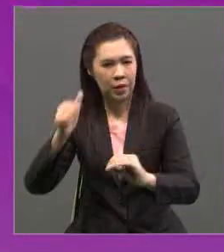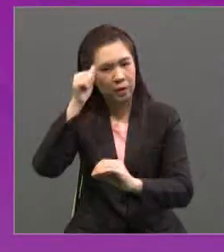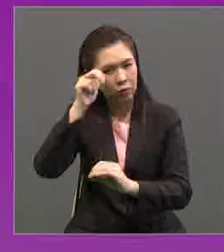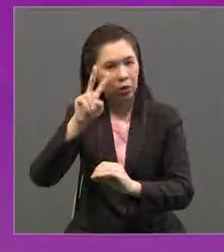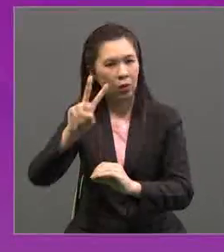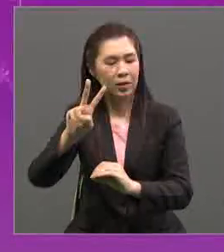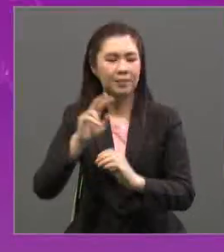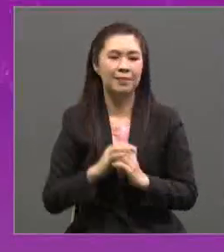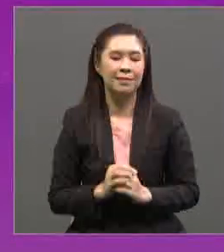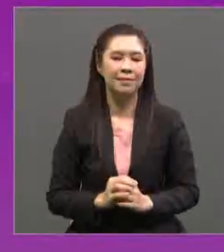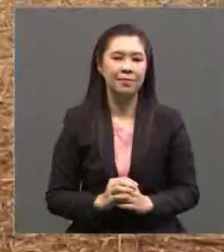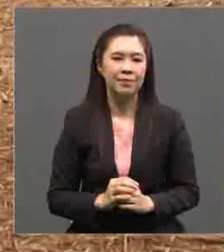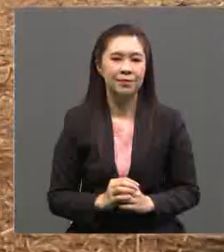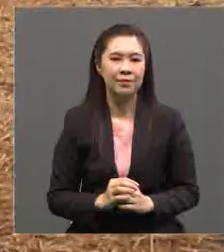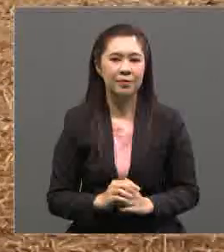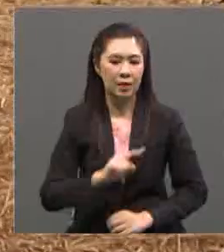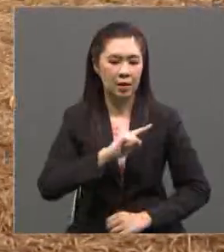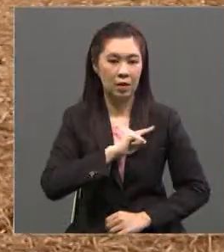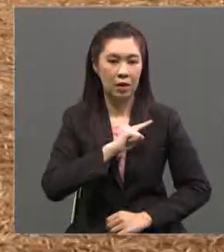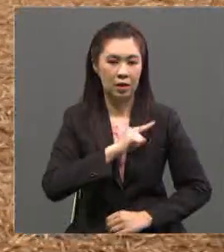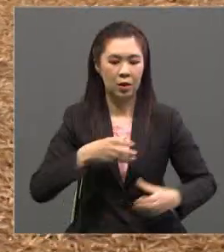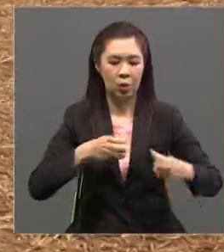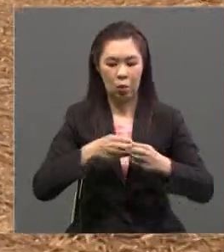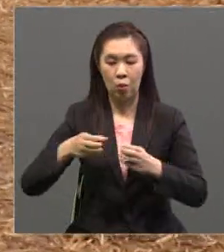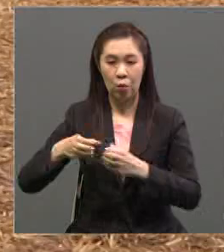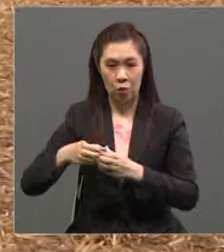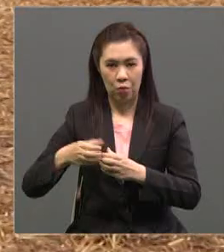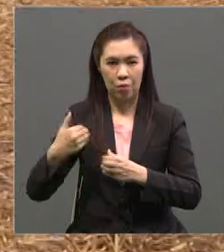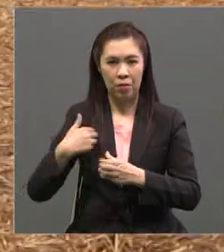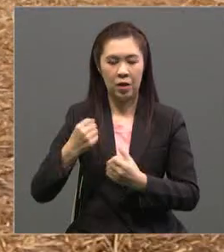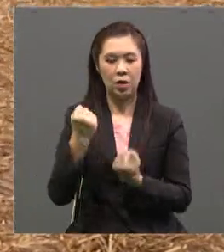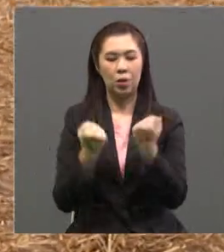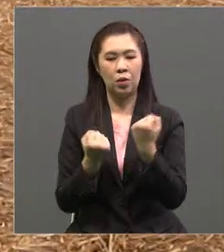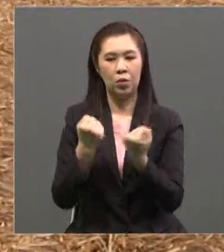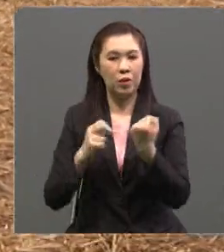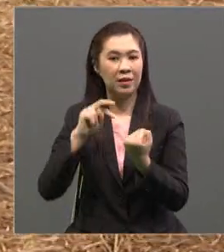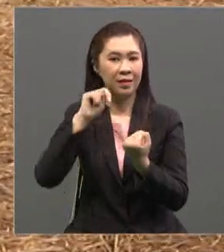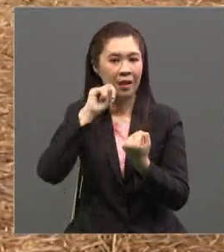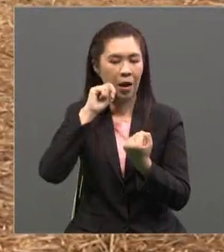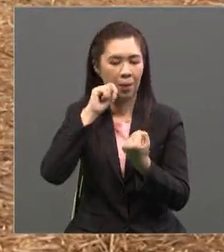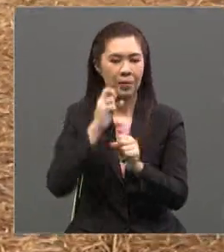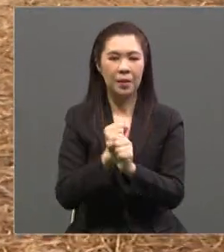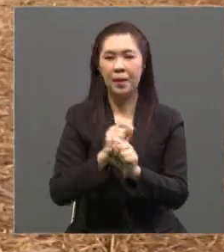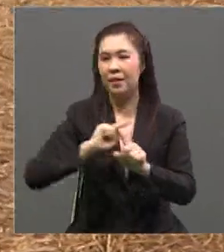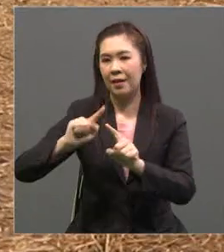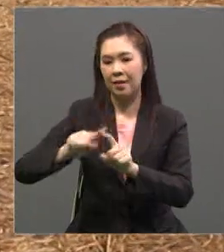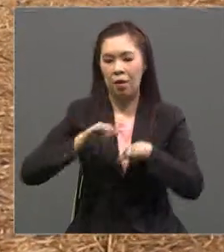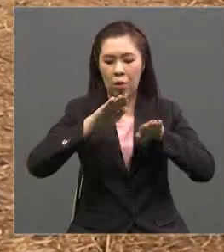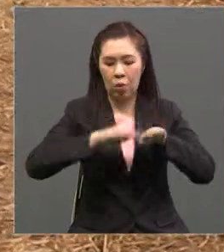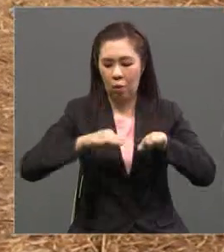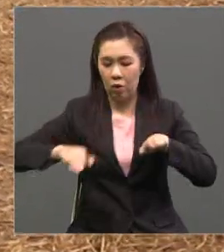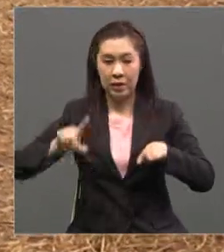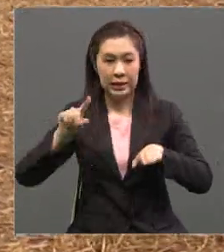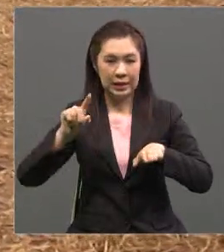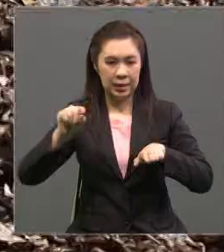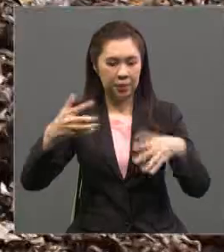2วันนี้ครับเจ้าหน้าที่จากหน่วยงานที่เกี่ยวข้องก็นำรถน้ำนะครับจากหน่วยงานต่างๆร่วม20คันครับยัง